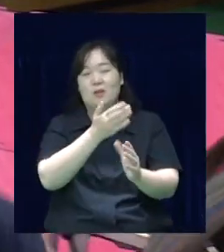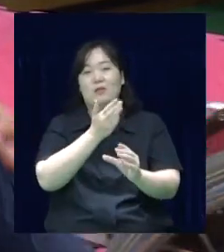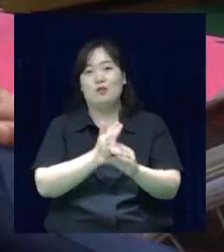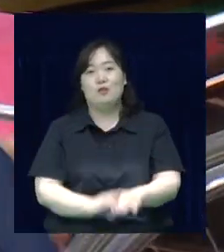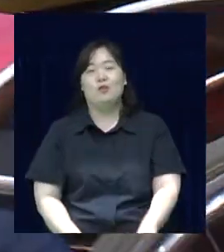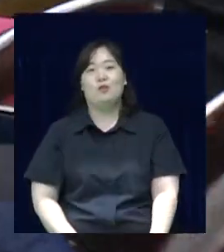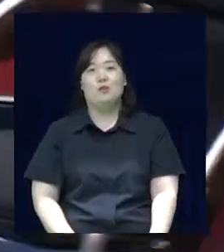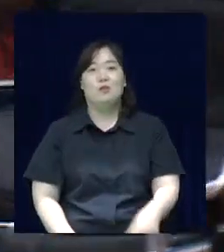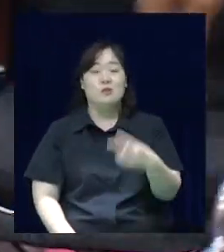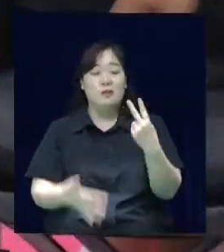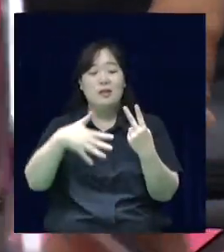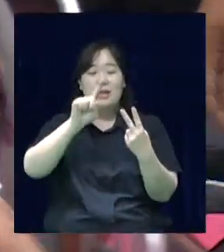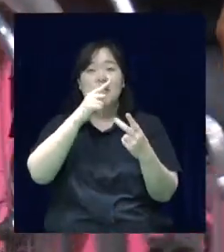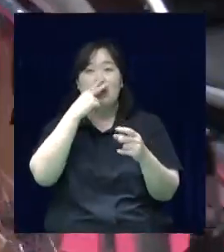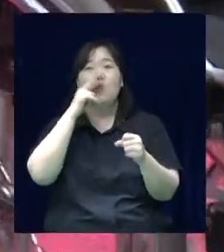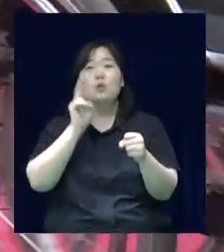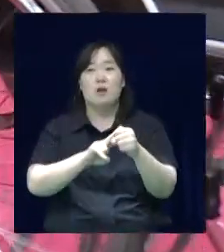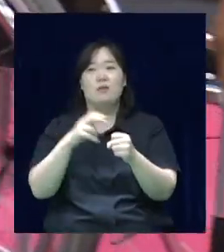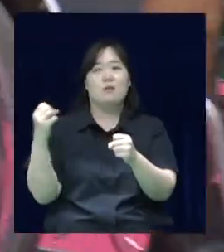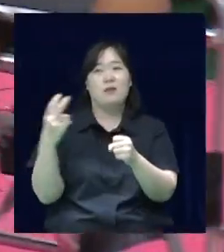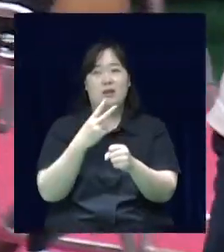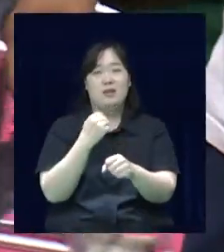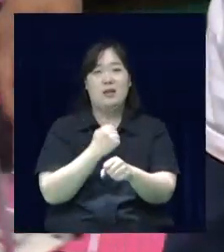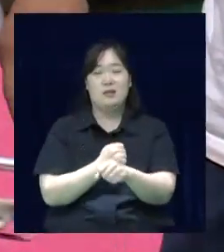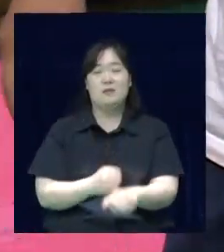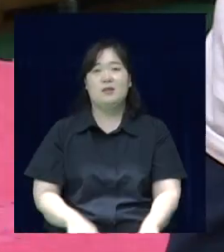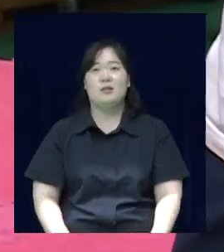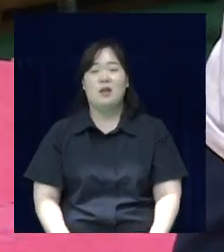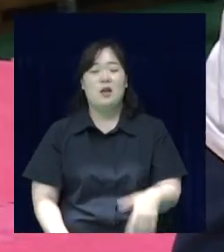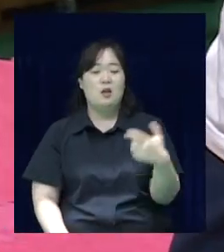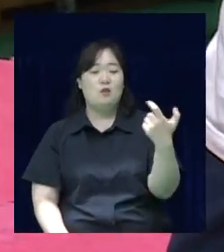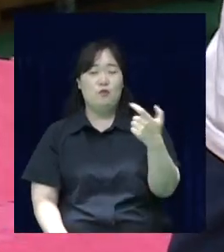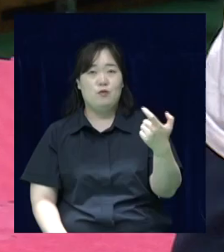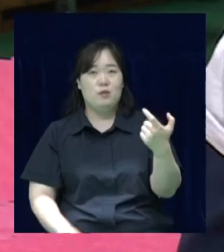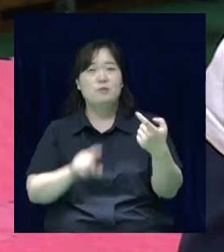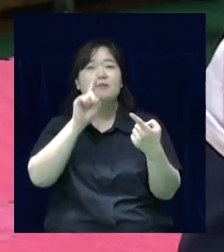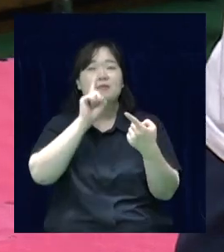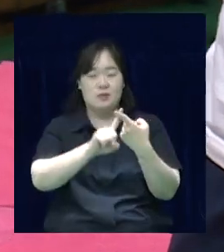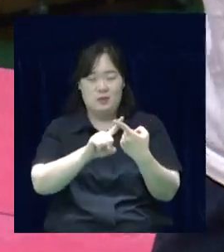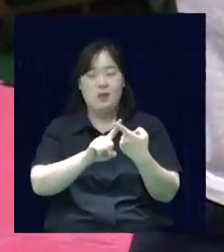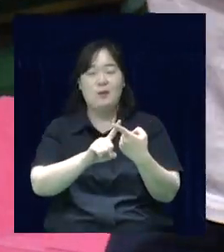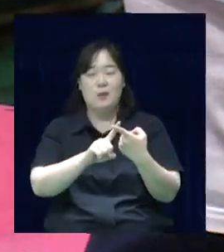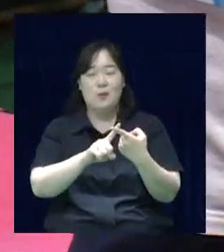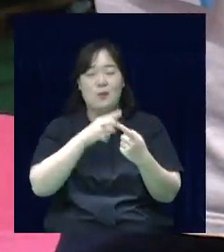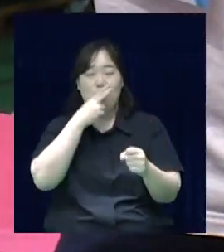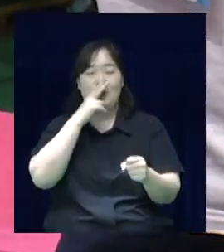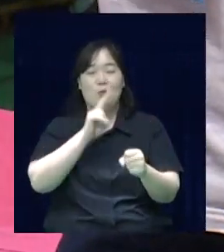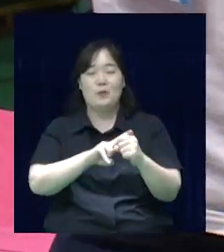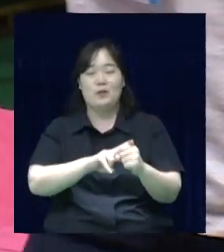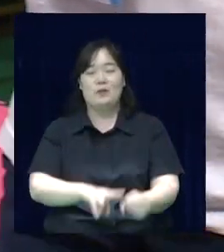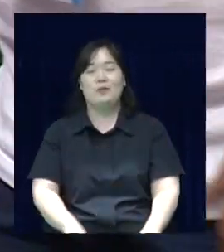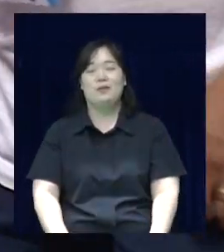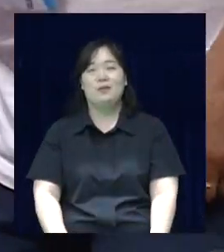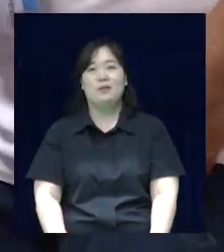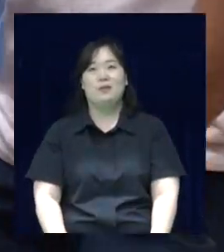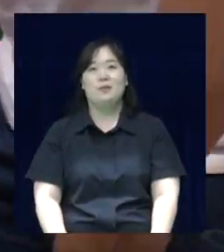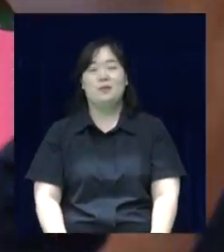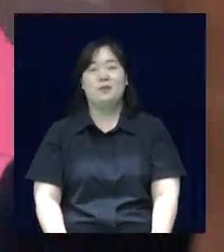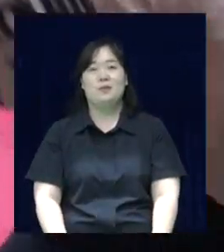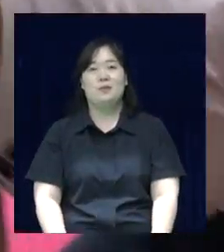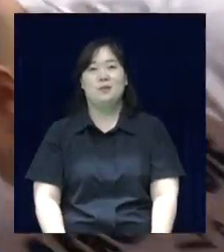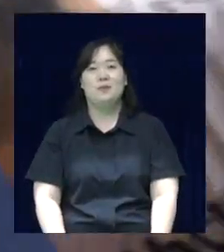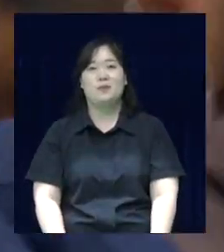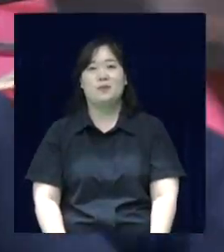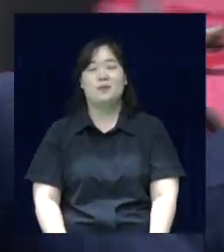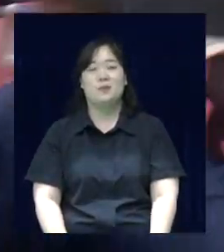선수의 2차 시도로 이어지겠습니다. 역시나 2차 시도 60kg으로 일단 이어가는 박영서 선수고요.